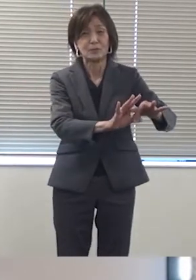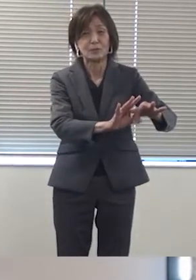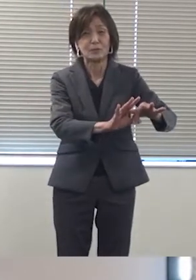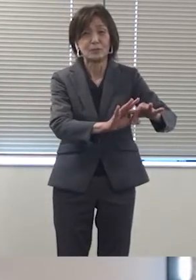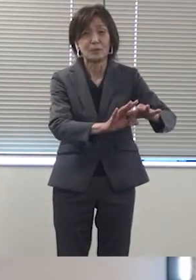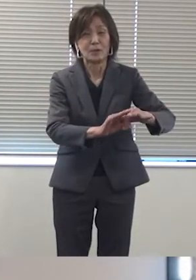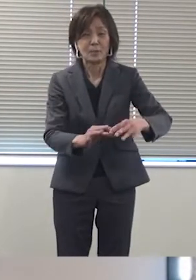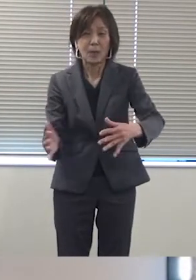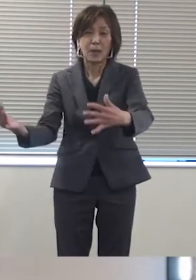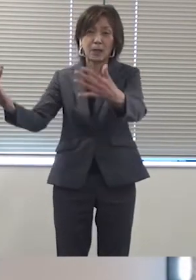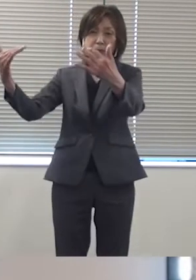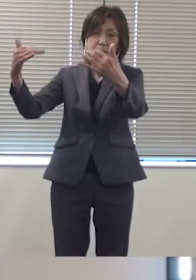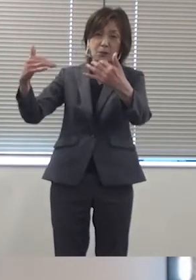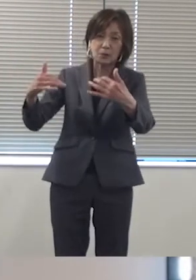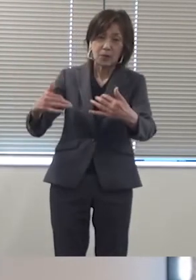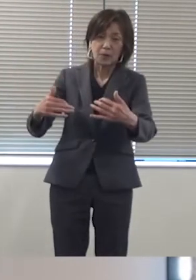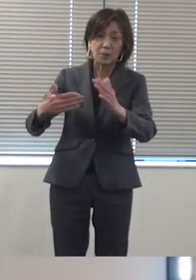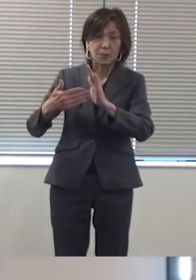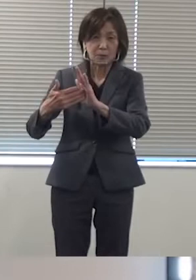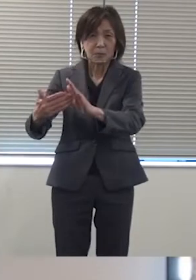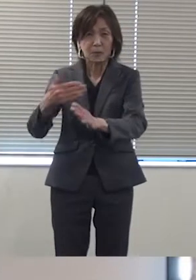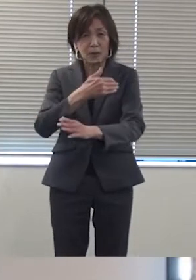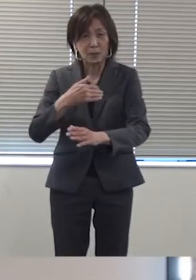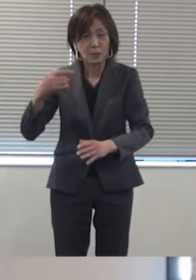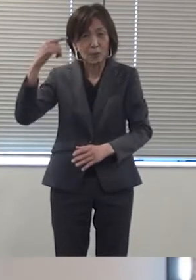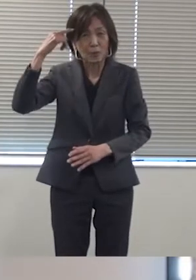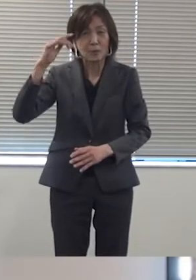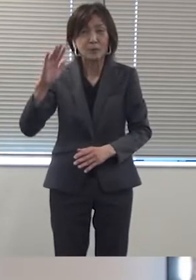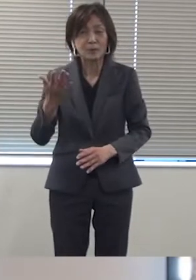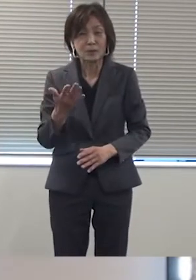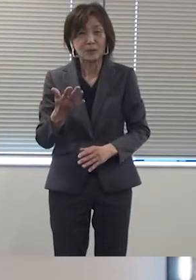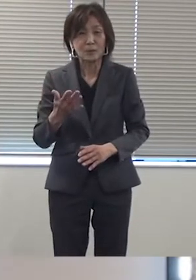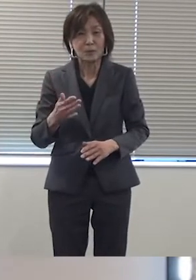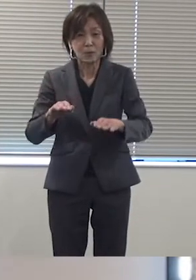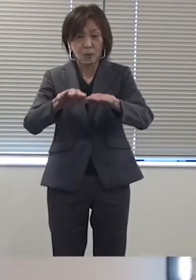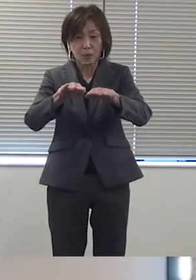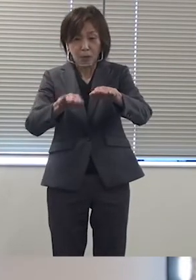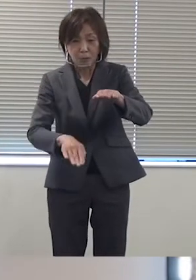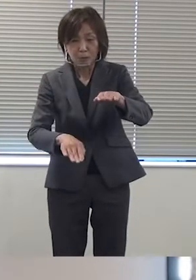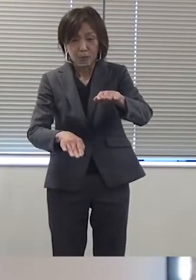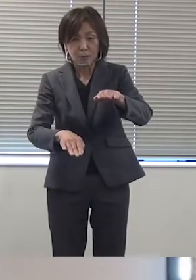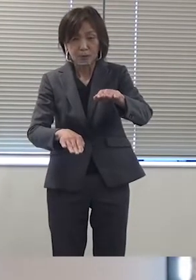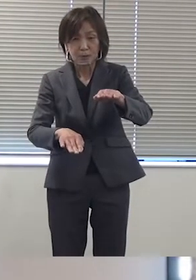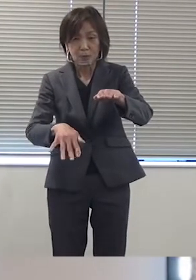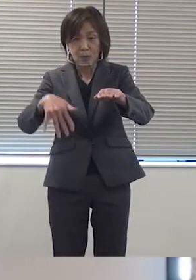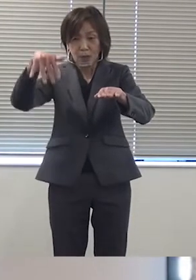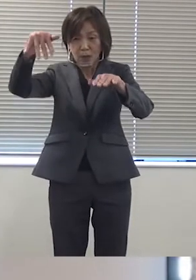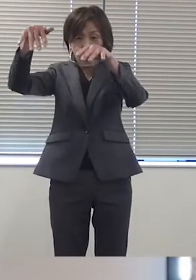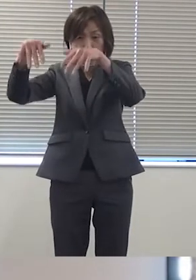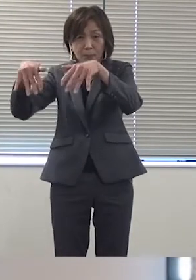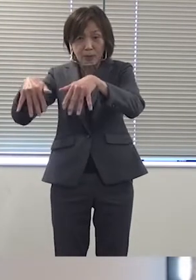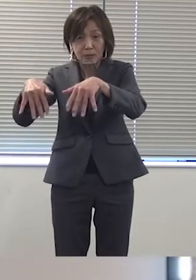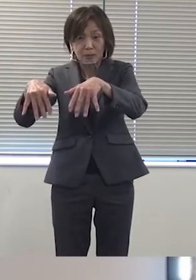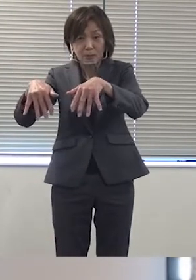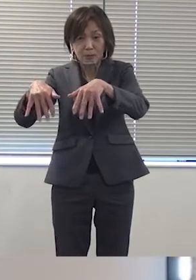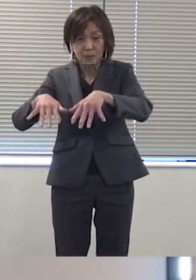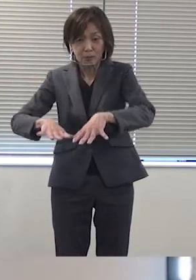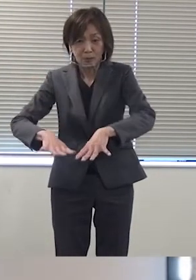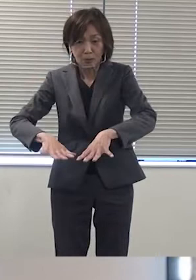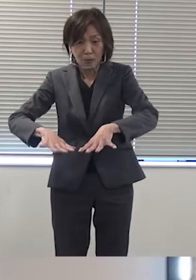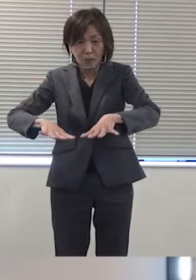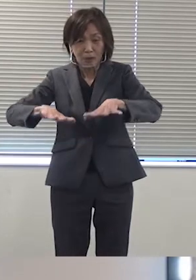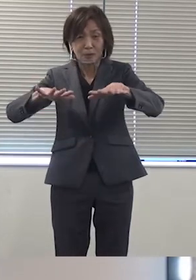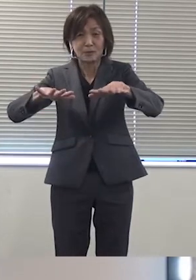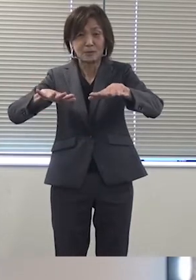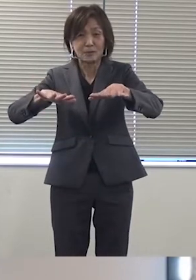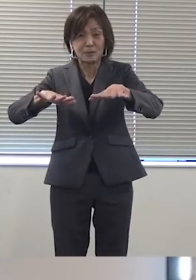陥没した土地というのはすぐに戻せないので、雨天になって雨が降るとそこに大量の水が溜まるので、昭和21年の時に